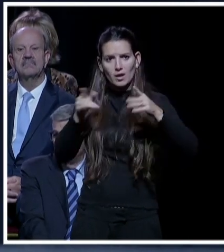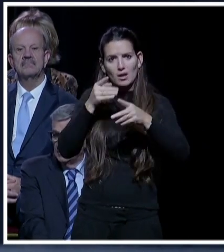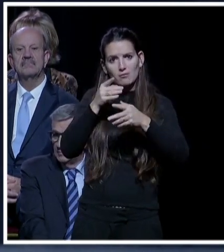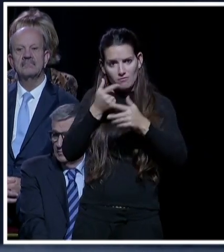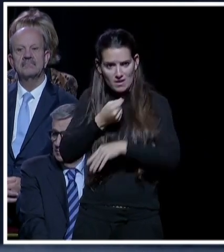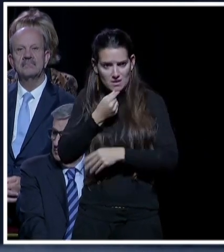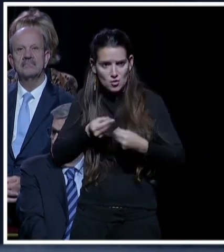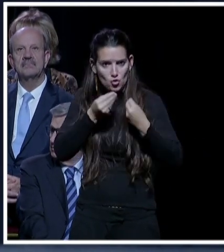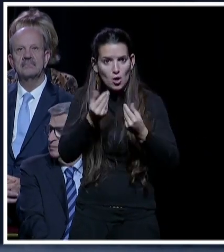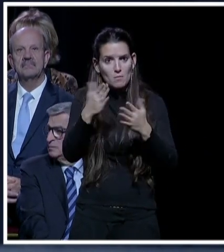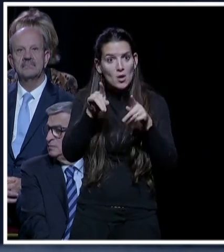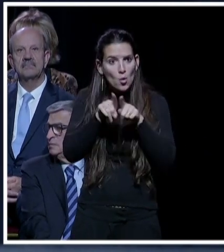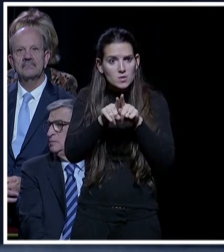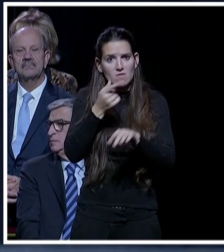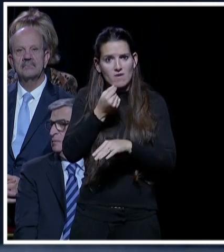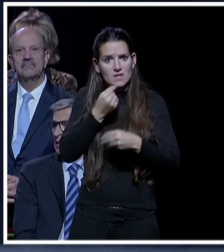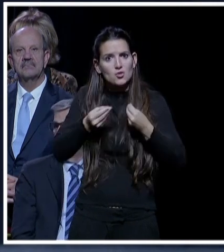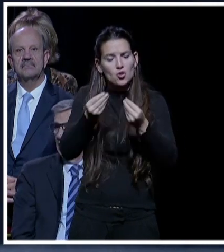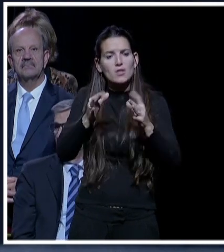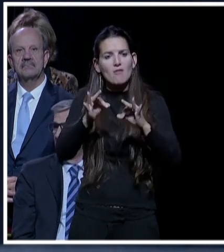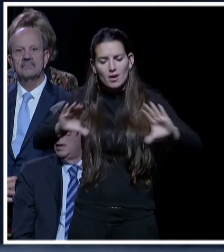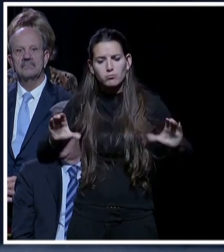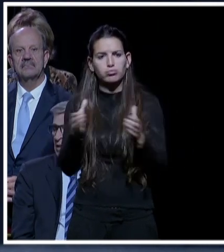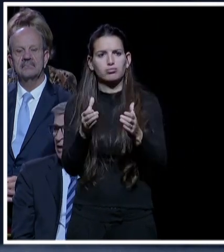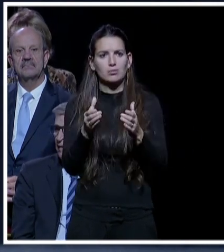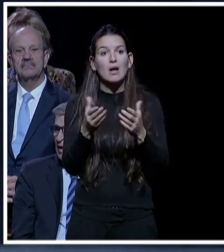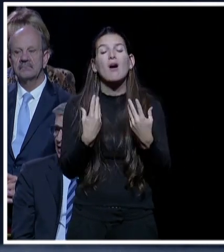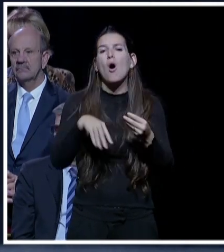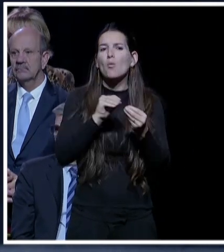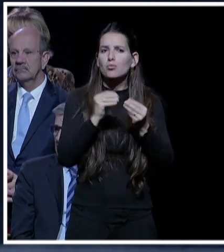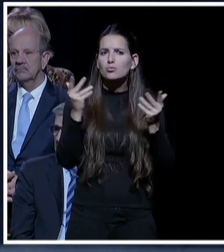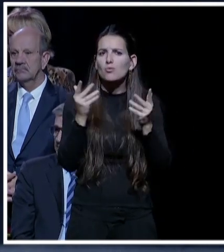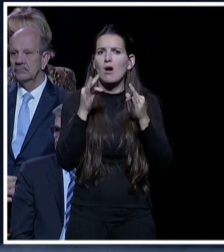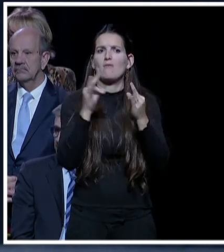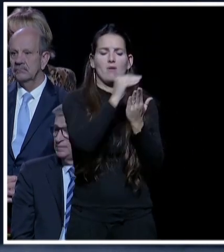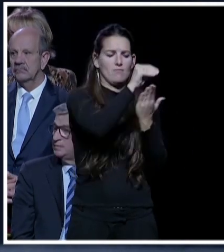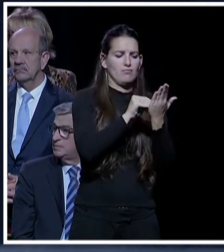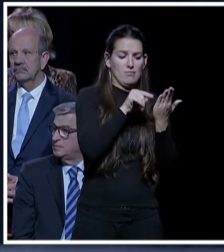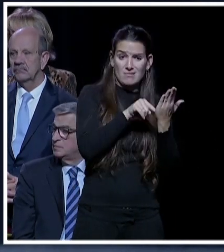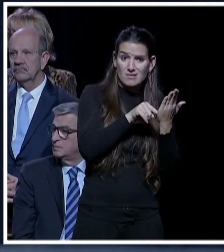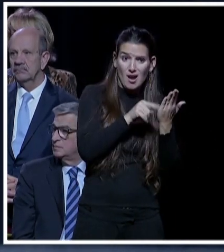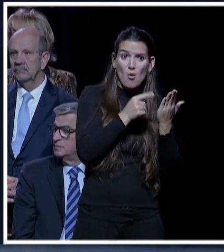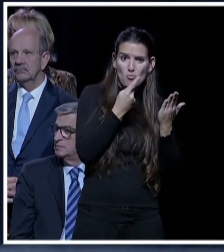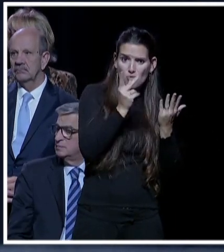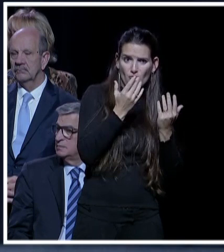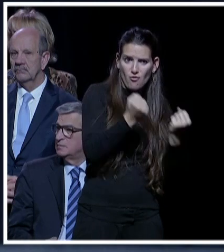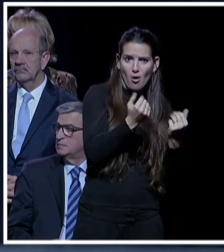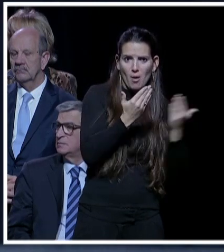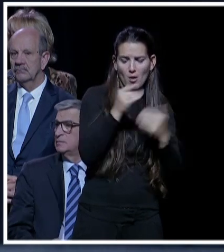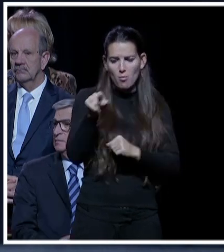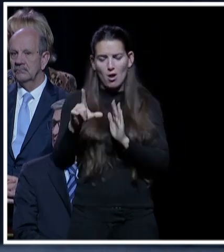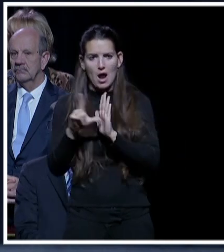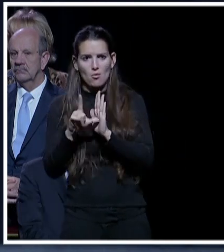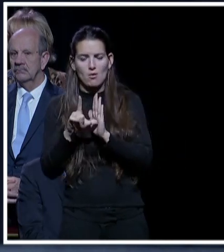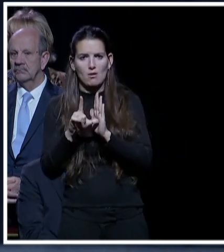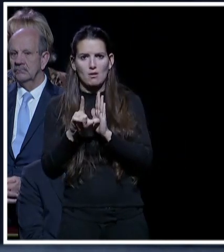les régularisations, et surtout parce que ce traité a une valeur supérieure à nos lois. Nos réformes ne s'appliquent